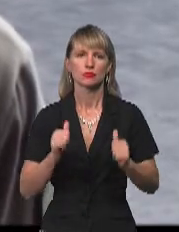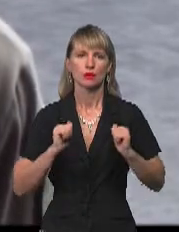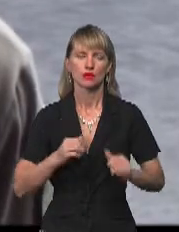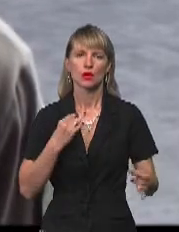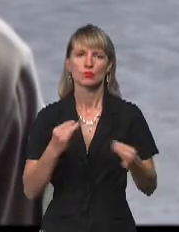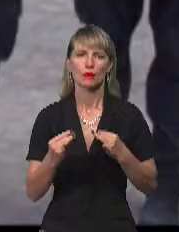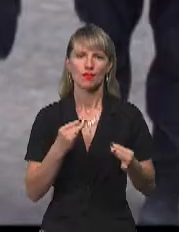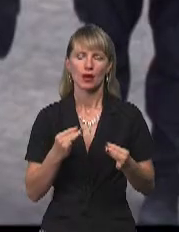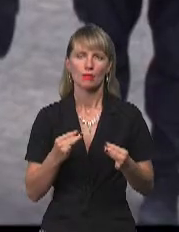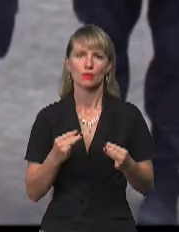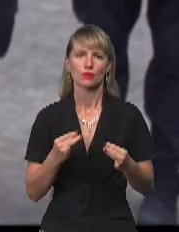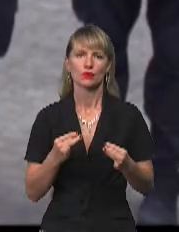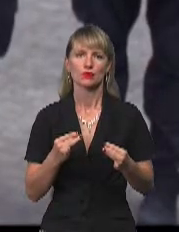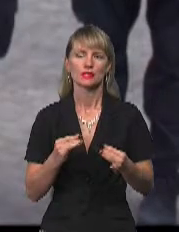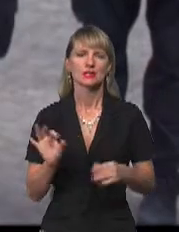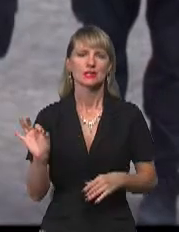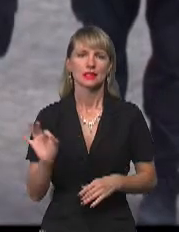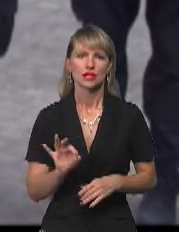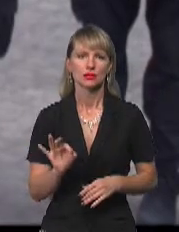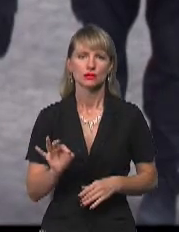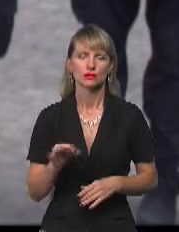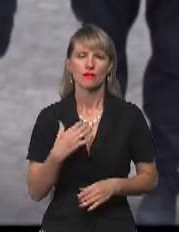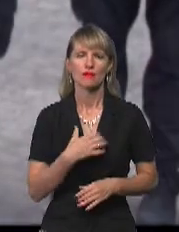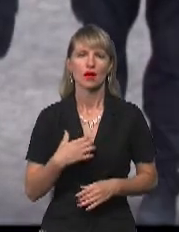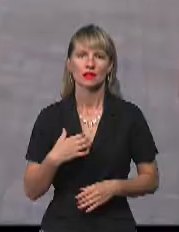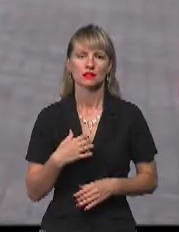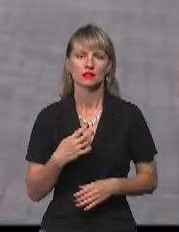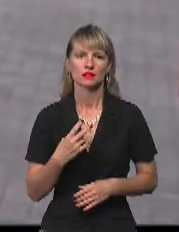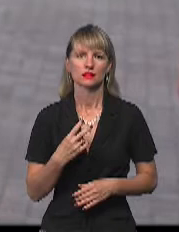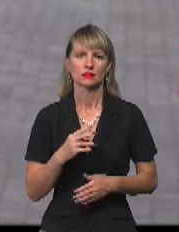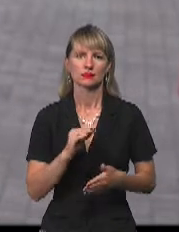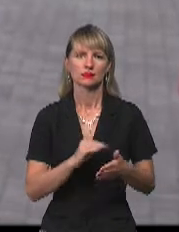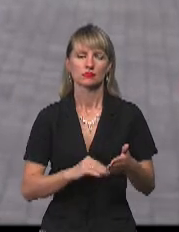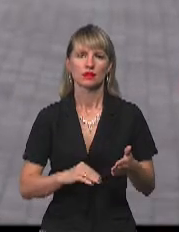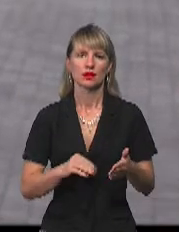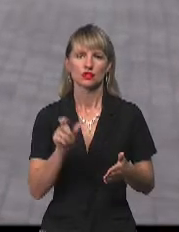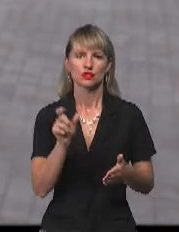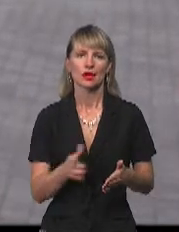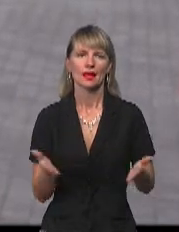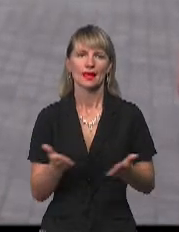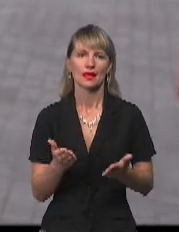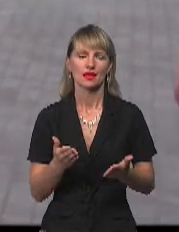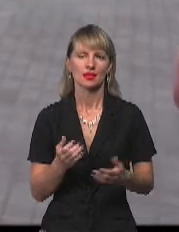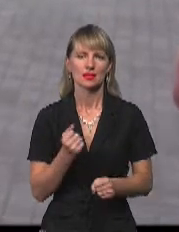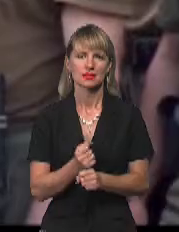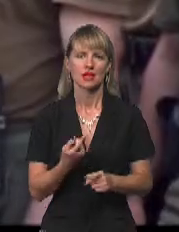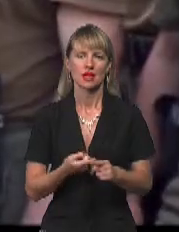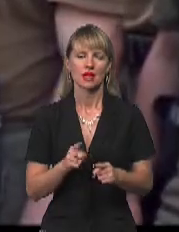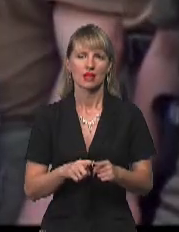розмовляємо. Одразу ж основні прикмети злочинця, передаємо це все